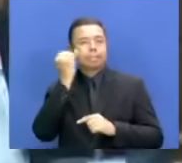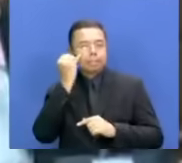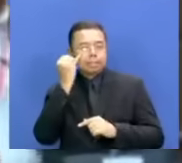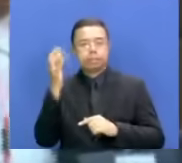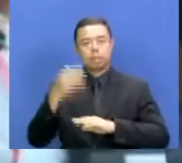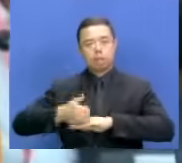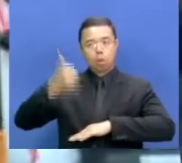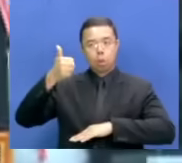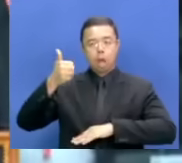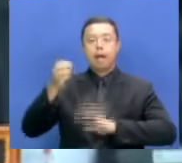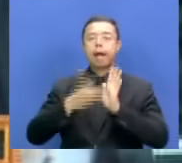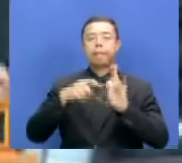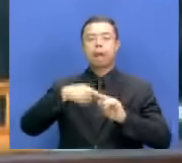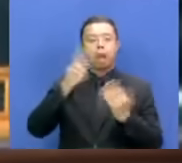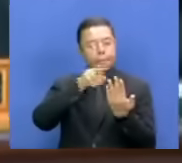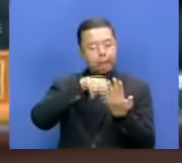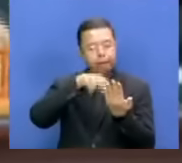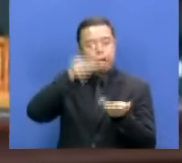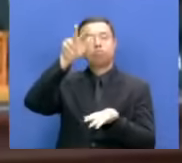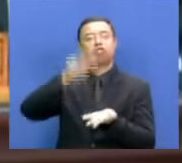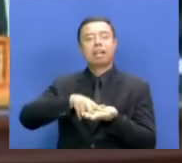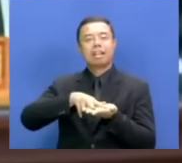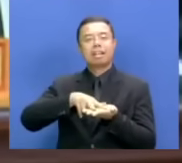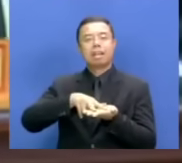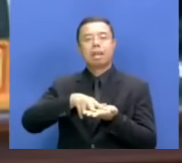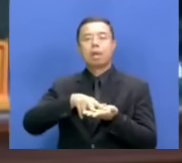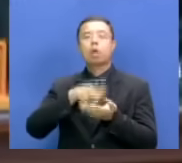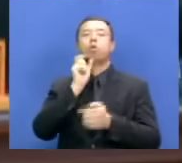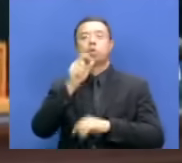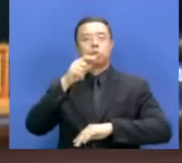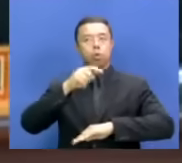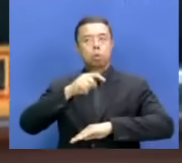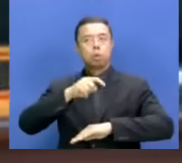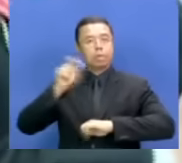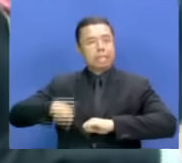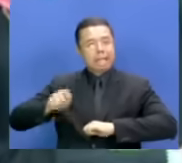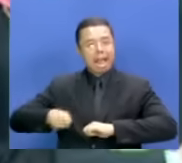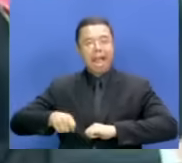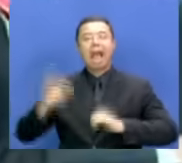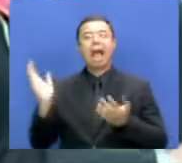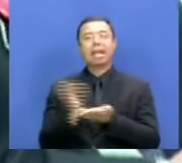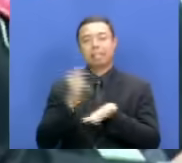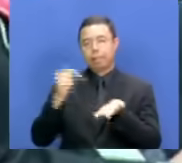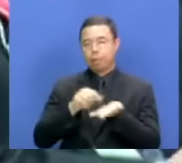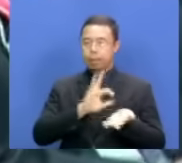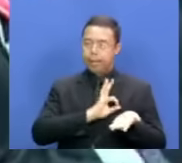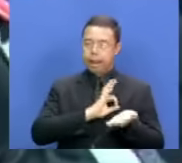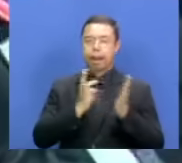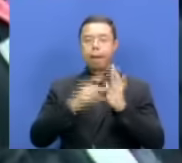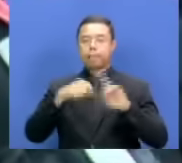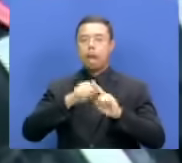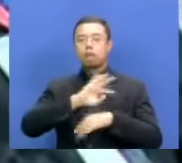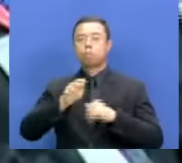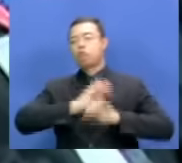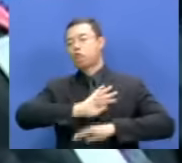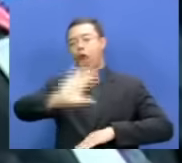Konstitusi suhartoyo membacakan Amar putusan Dalam sidang perselisihan hasil Pilpres MK menolak permohonan pemohon